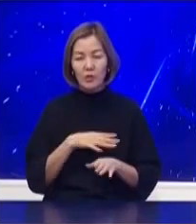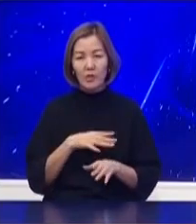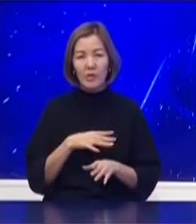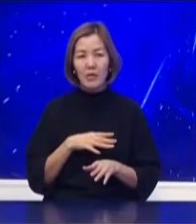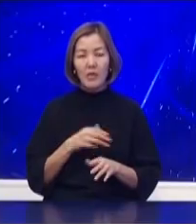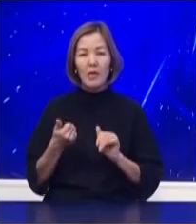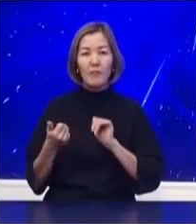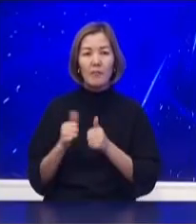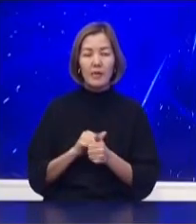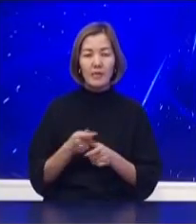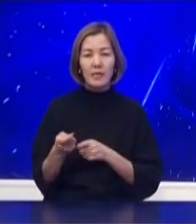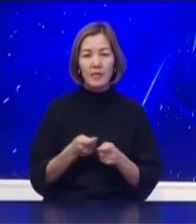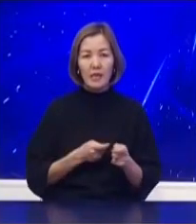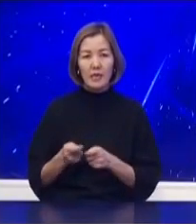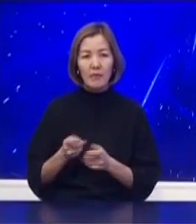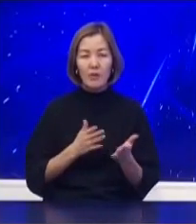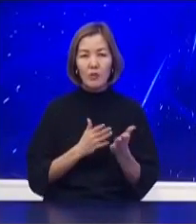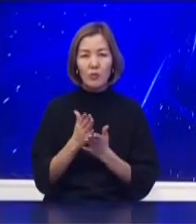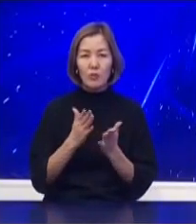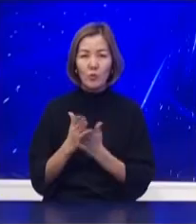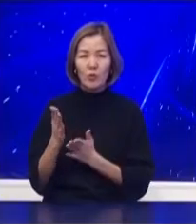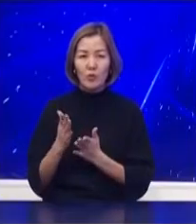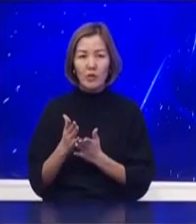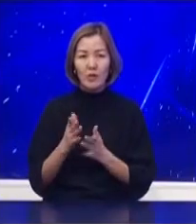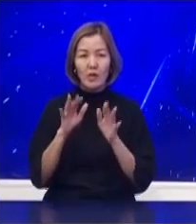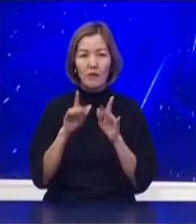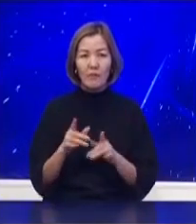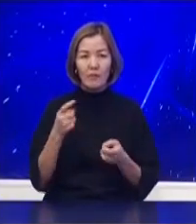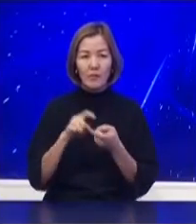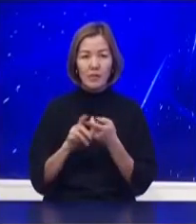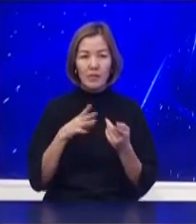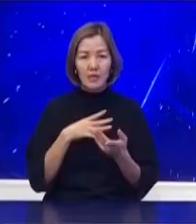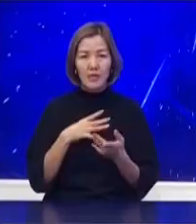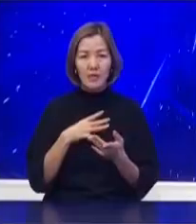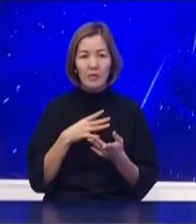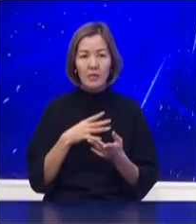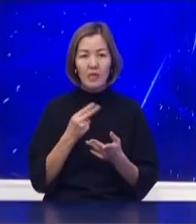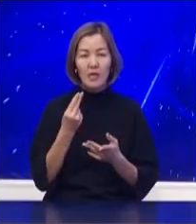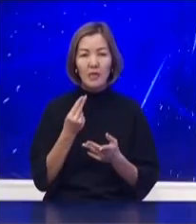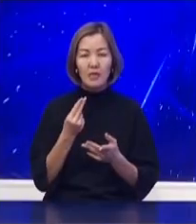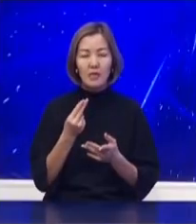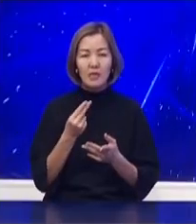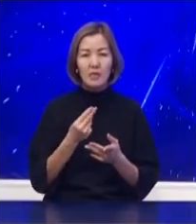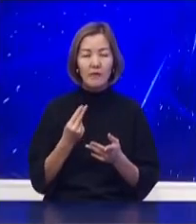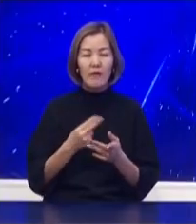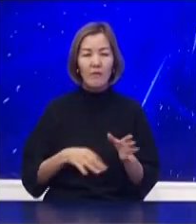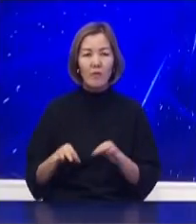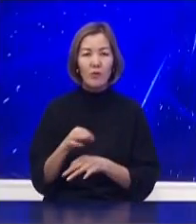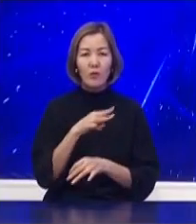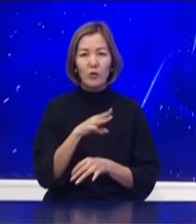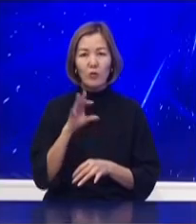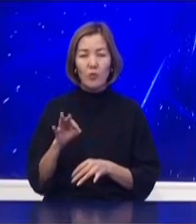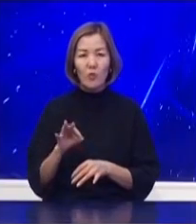перевести процессы акимата и его структурных подразделений в автоматический режим создателем данного цифрового проекта является то